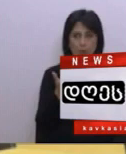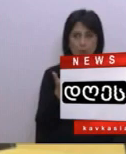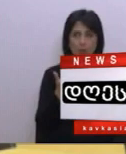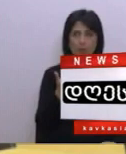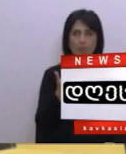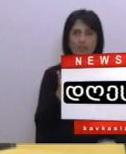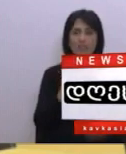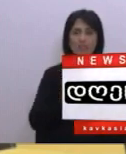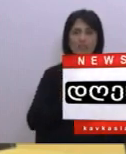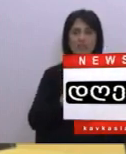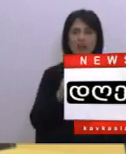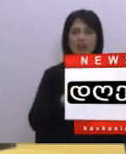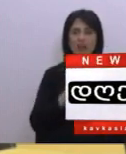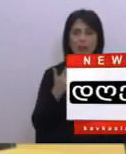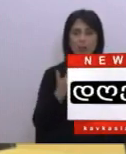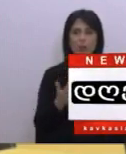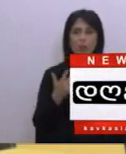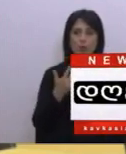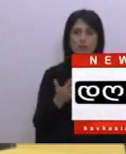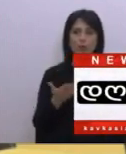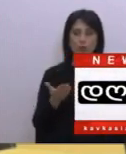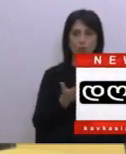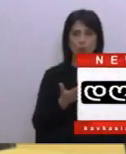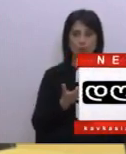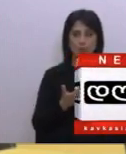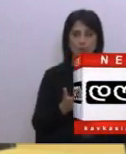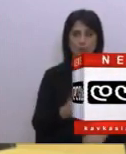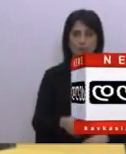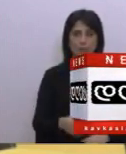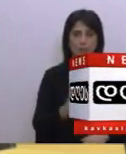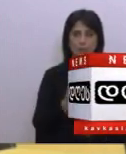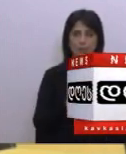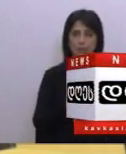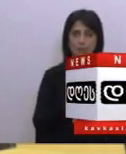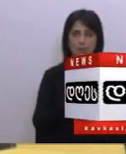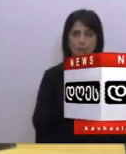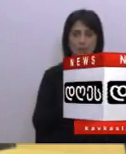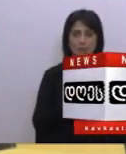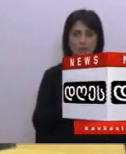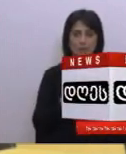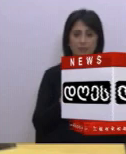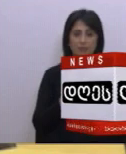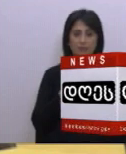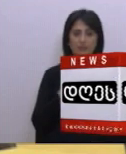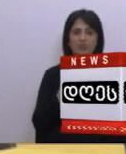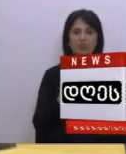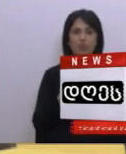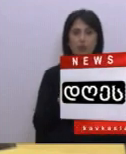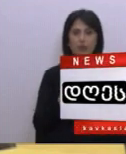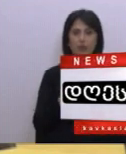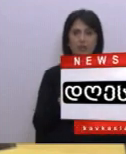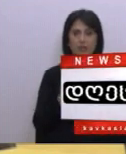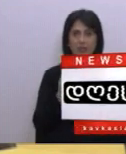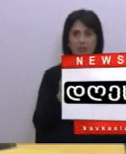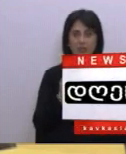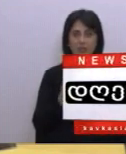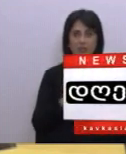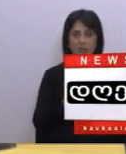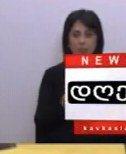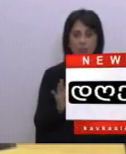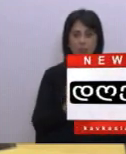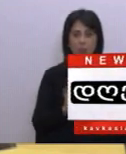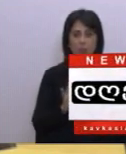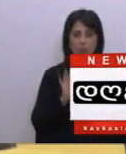გემი. საკვალიფიკაციო მოთხოვნები, რომელიც ძალიან ისეთი მნიშვნელოვანია ამ